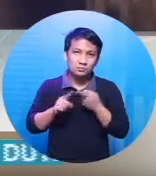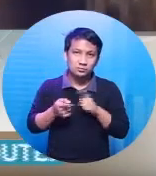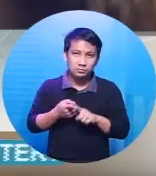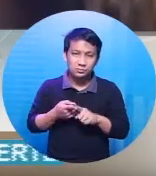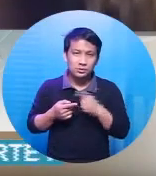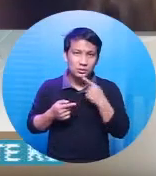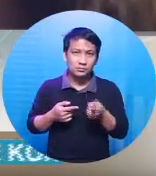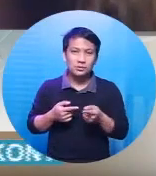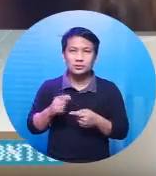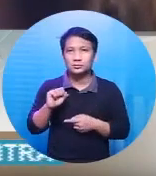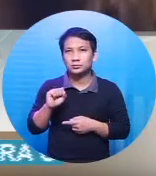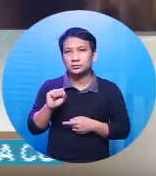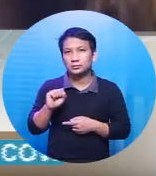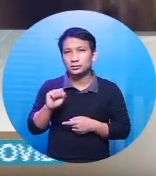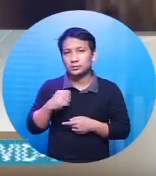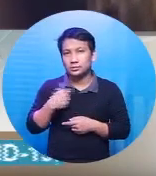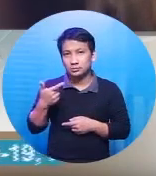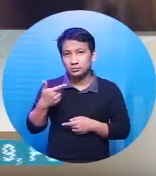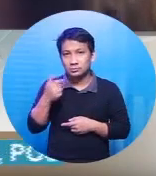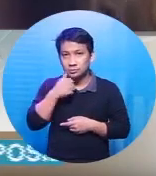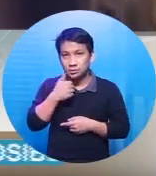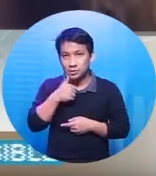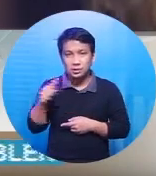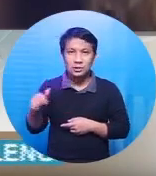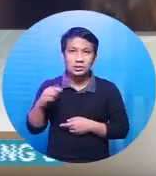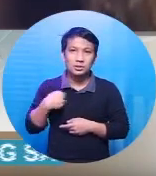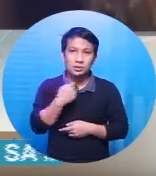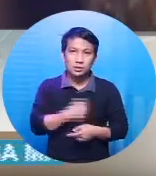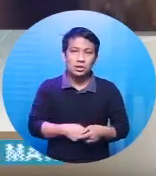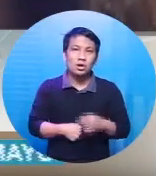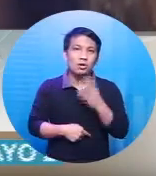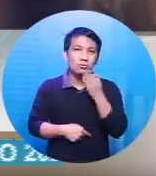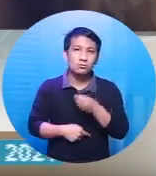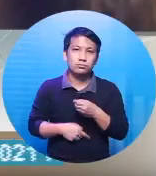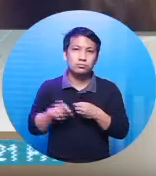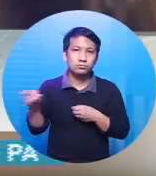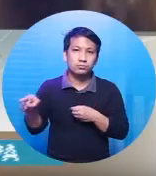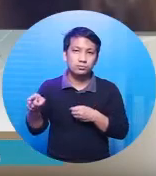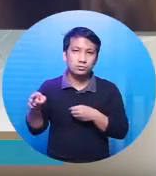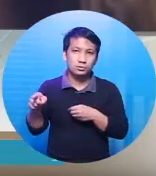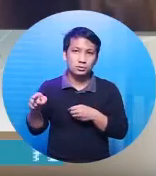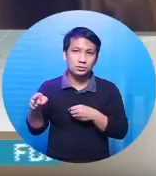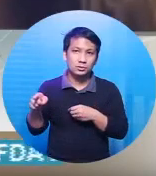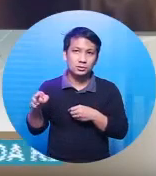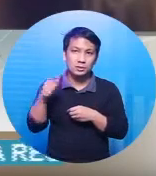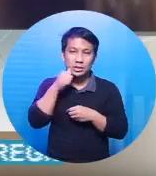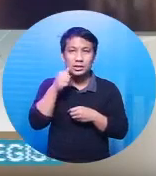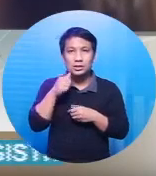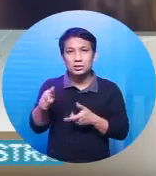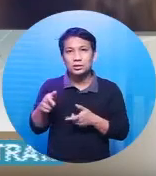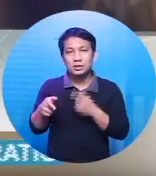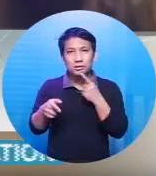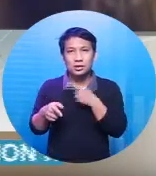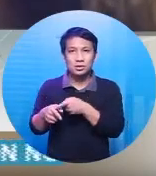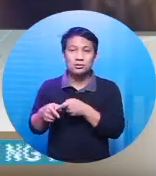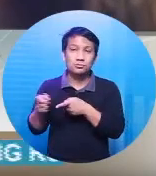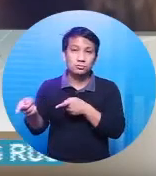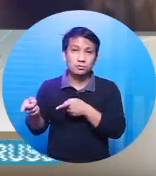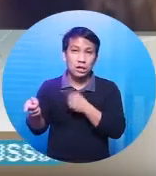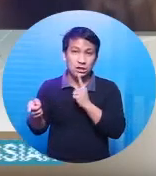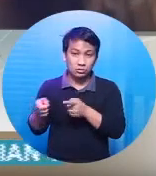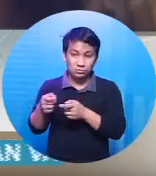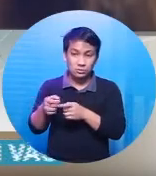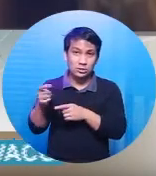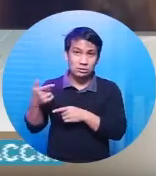ang shota talaga ng Chinese. So, ito yung sinasabing walker daw si Madam, si Ma'am Jasmine. Yun yung bintang na she's a